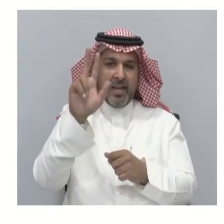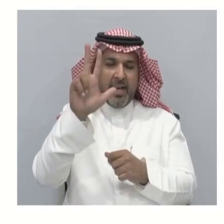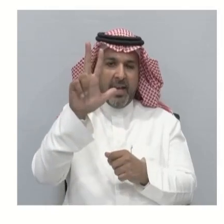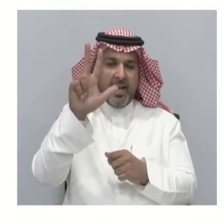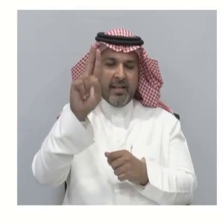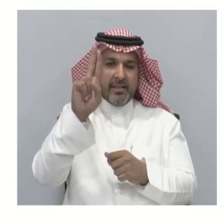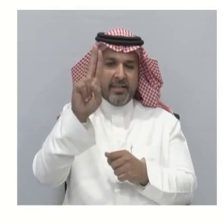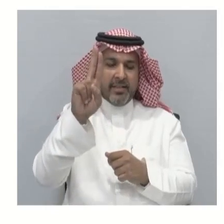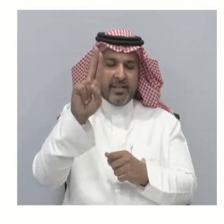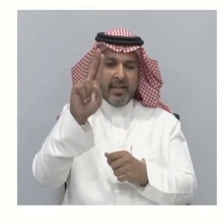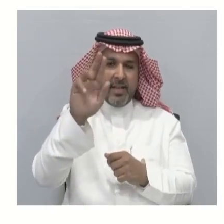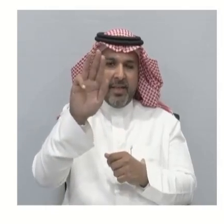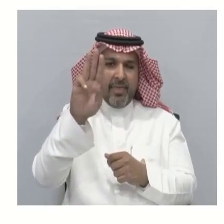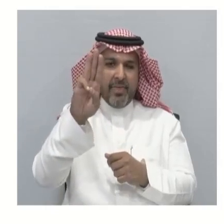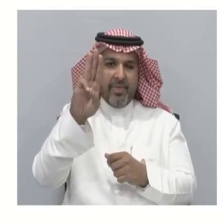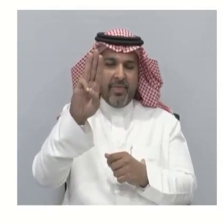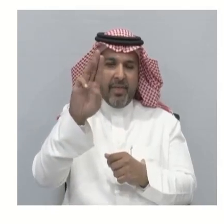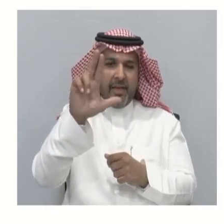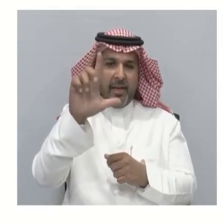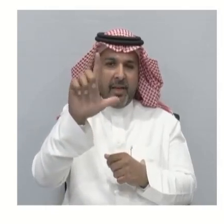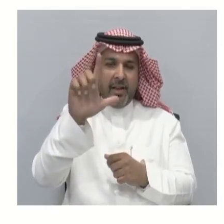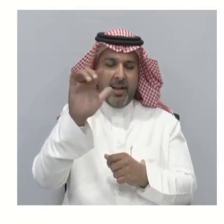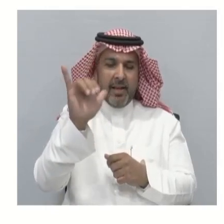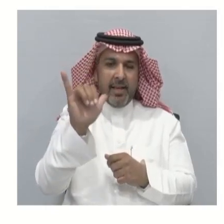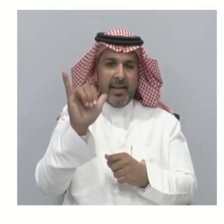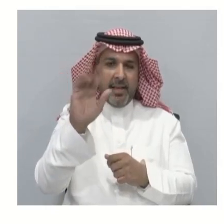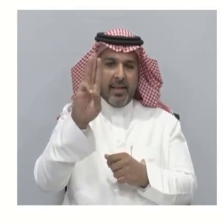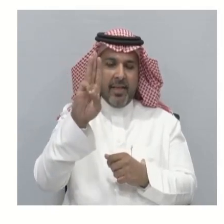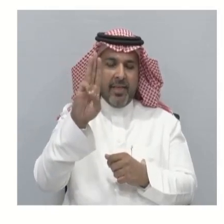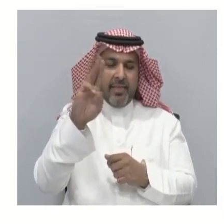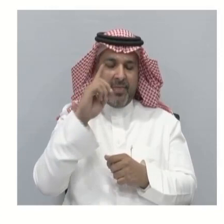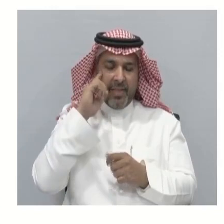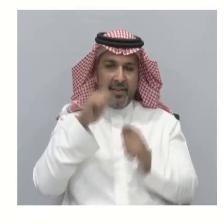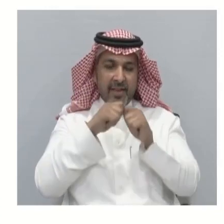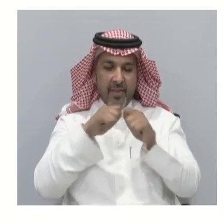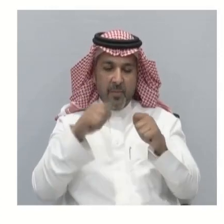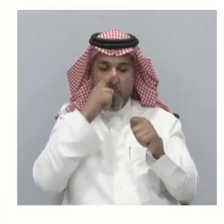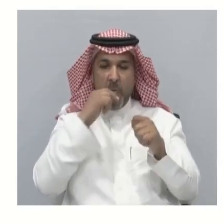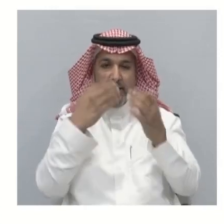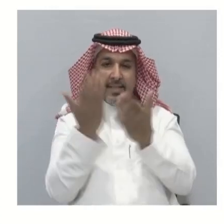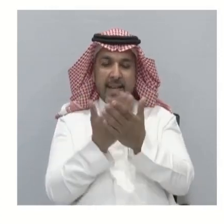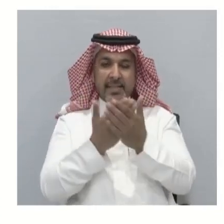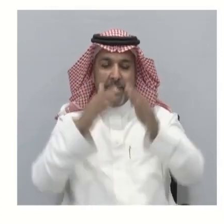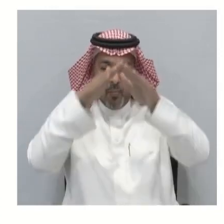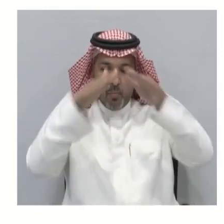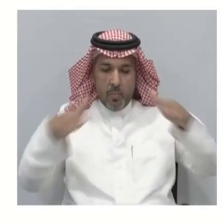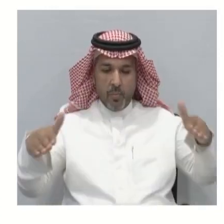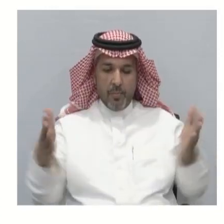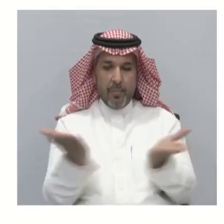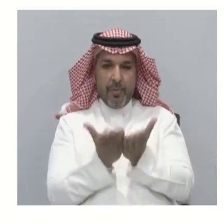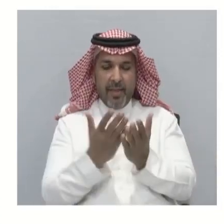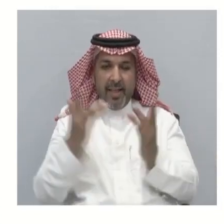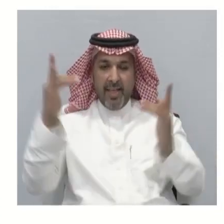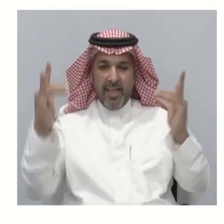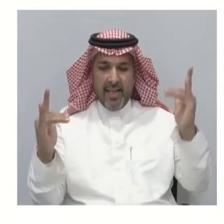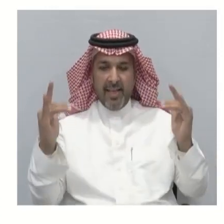وبالتالي راح يكون في عندي منظر يربط لي مثلث طبعا بينهما علاقه بين هتين الاركت وهذا المنظر الموجود